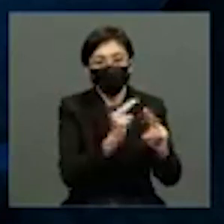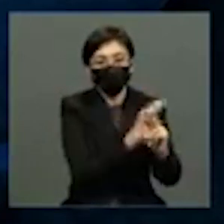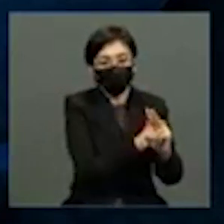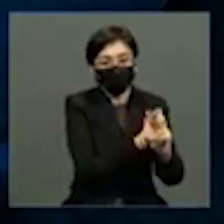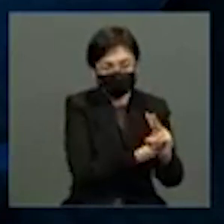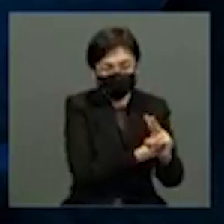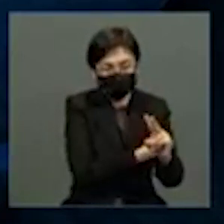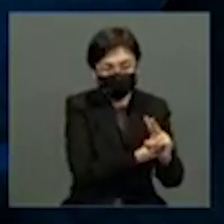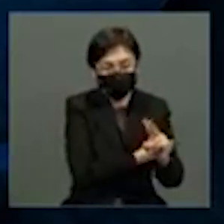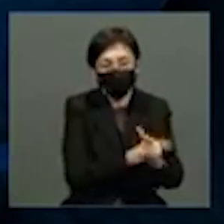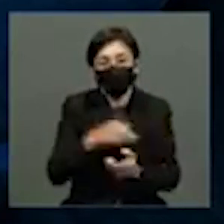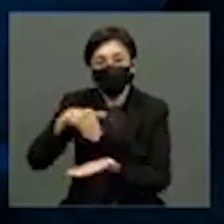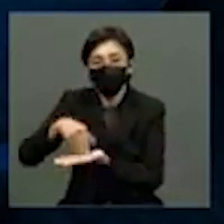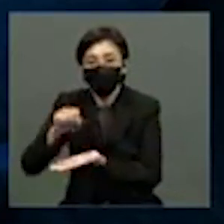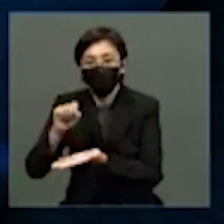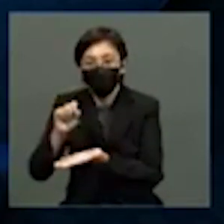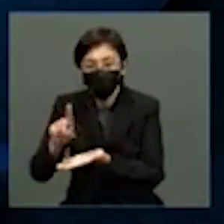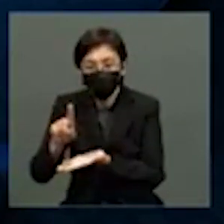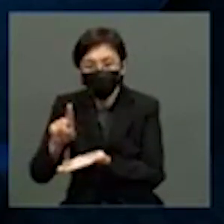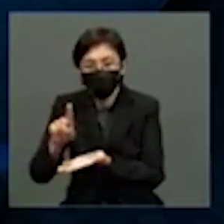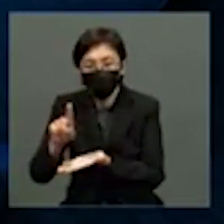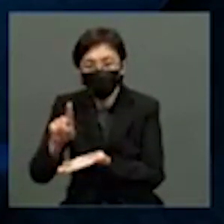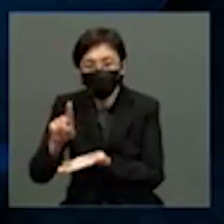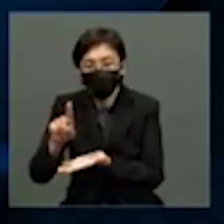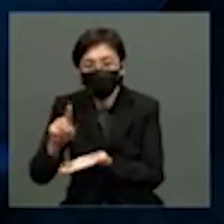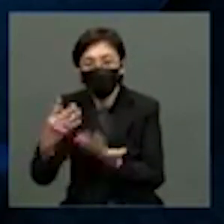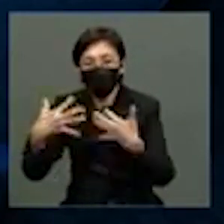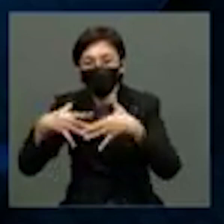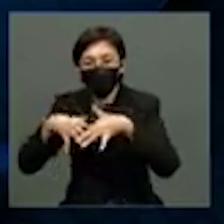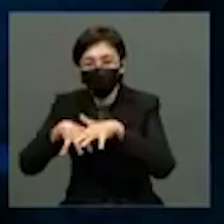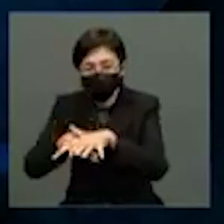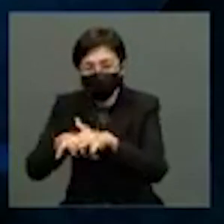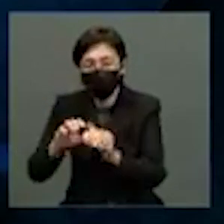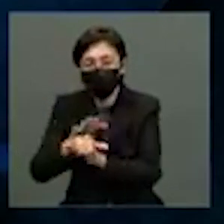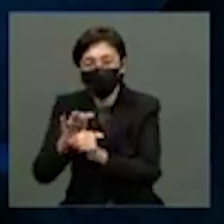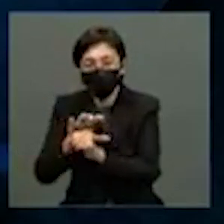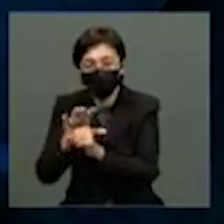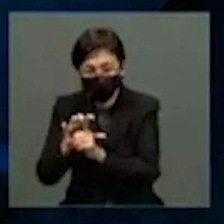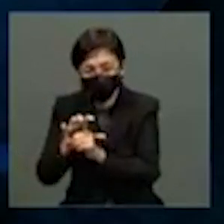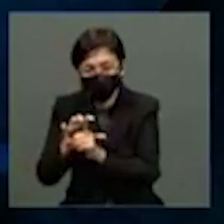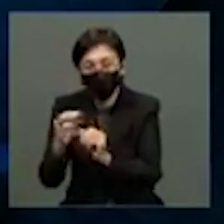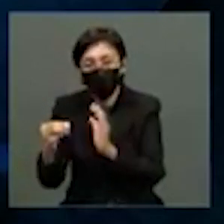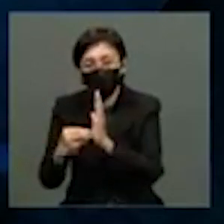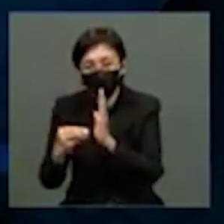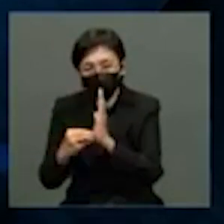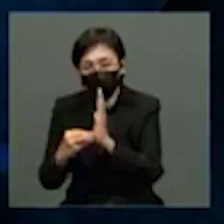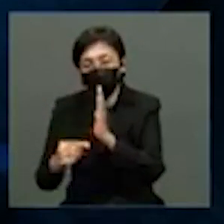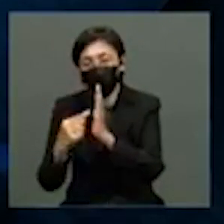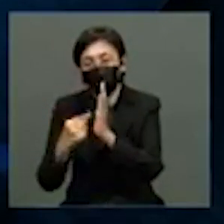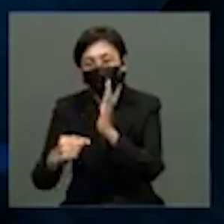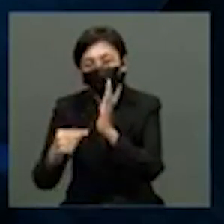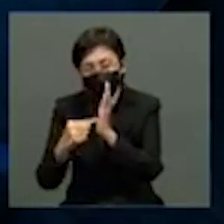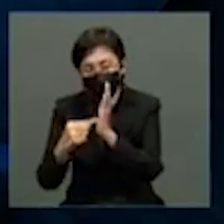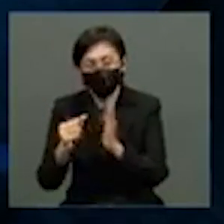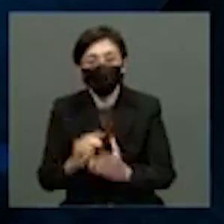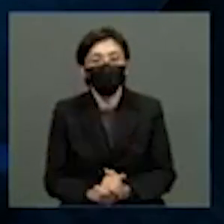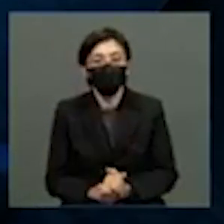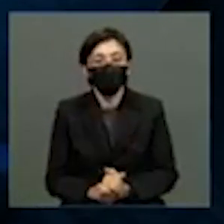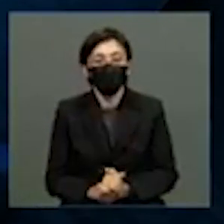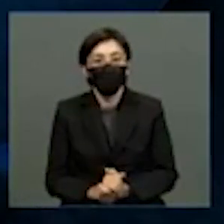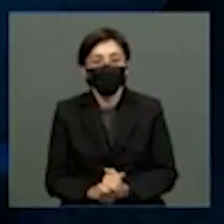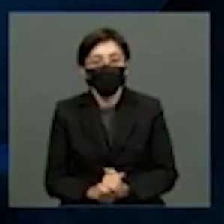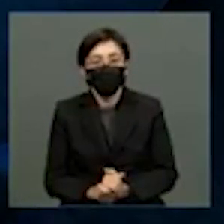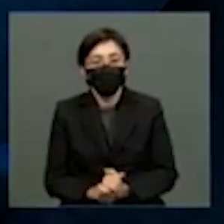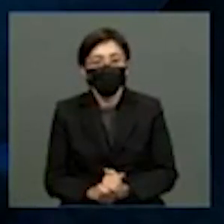แล้วก็ศูนย์บูรณาการงานโควิด-19 กรุงเทพและปริมณฑลแล้วก็ท